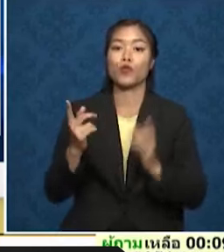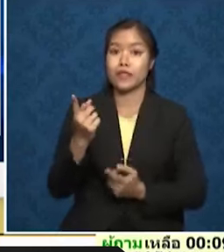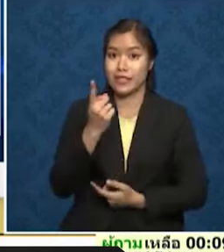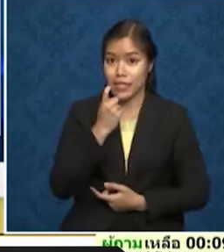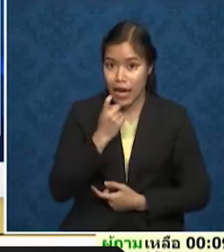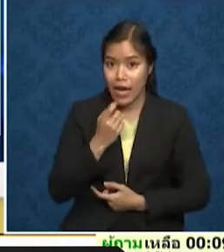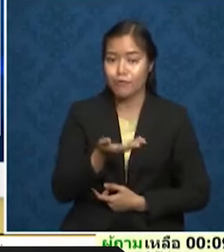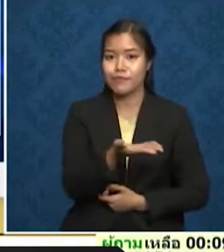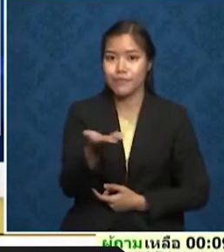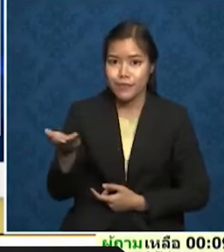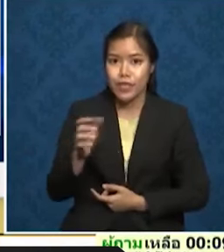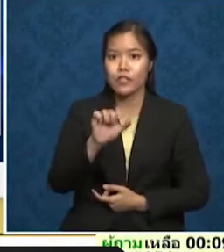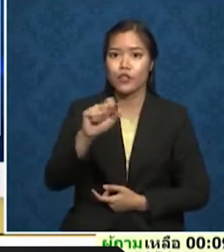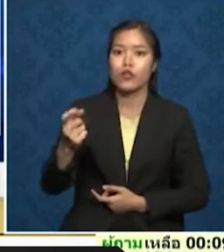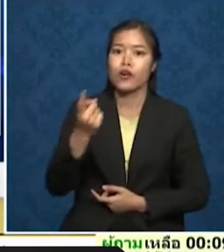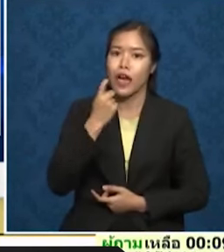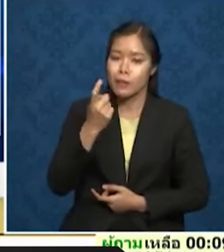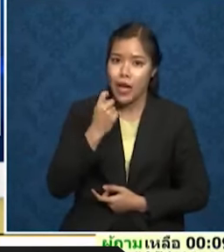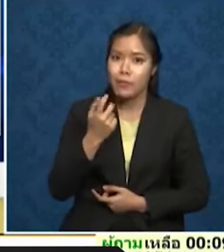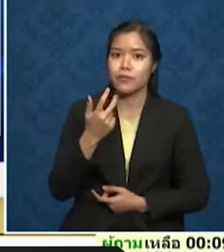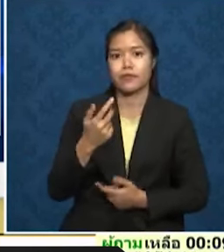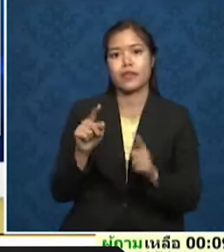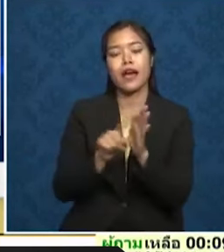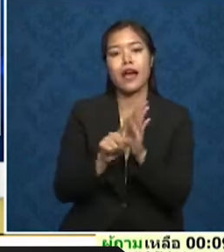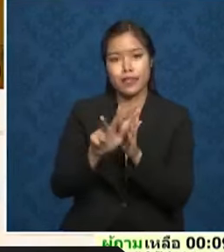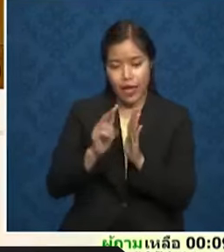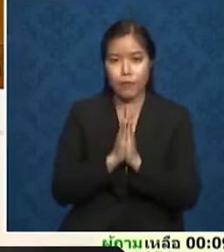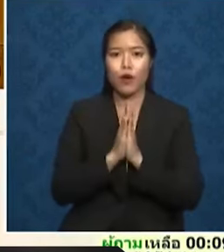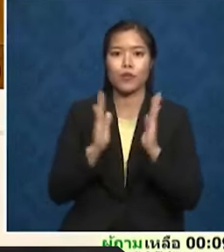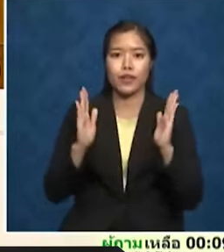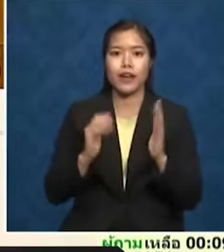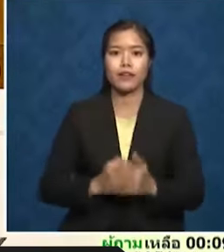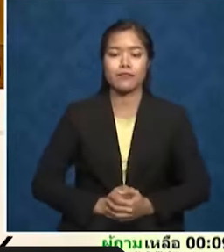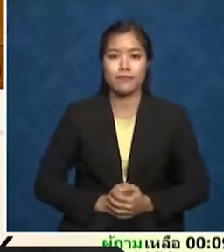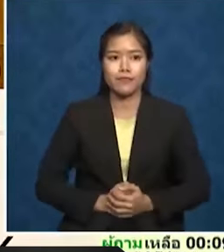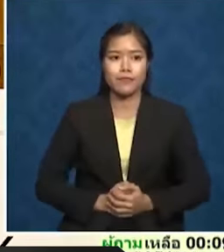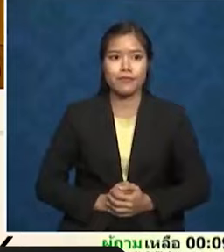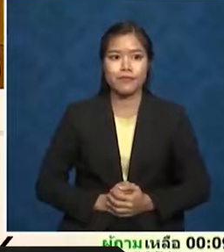ของท่านสมาชิกทั้ง3คำถามนะคะขอบคุณค่ะท่านประธาน ขอบคุณมากครับท่